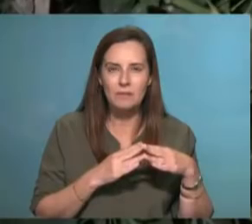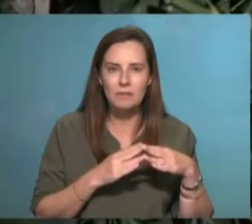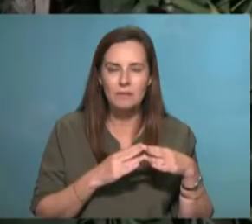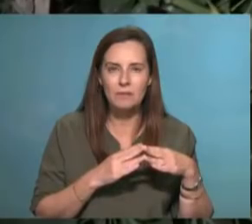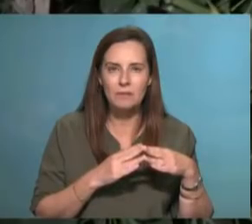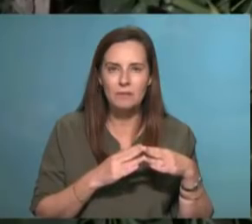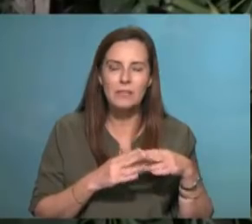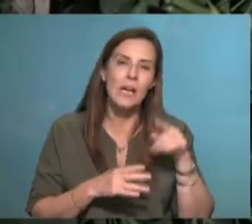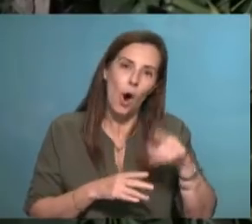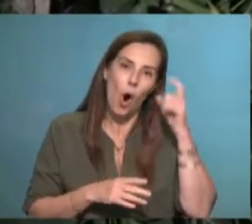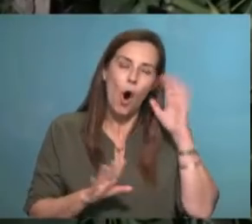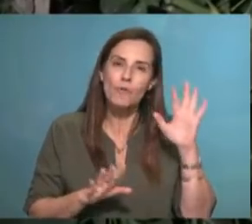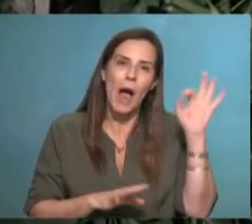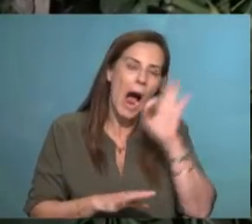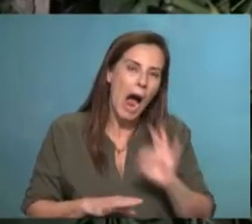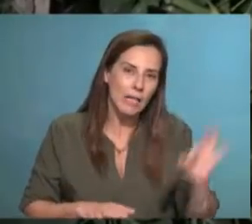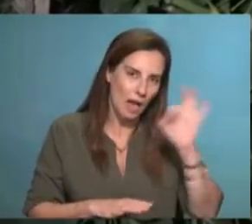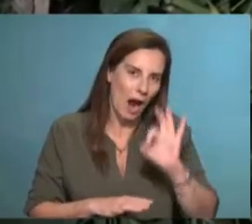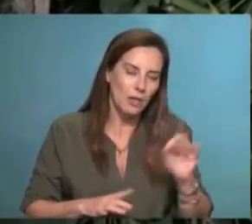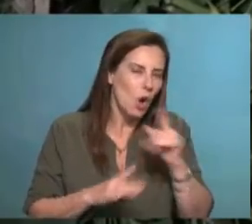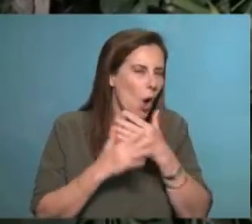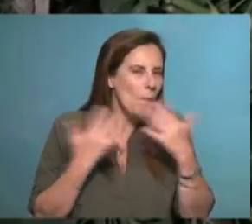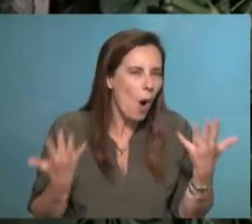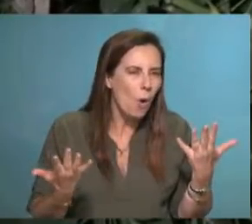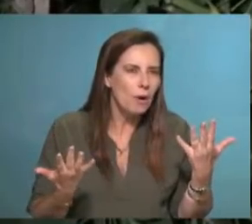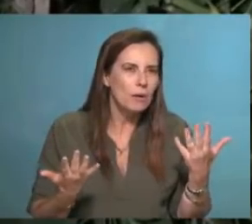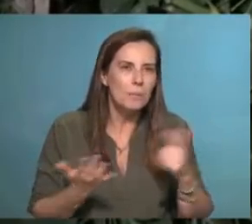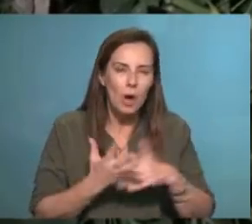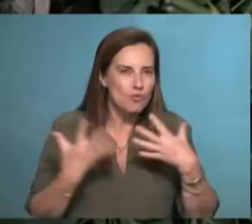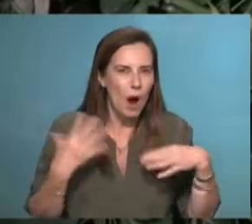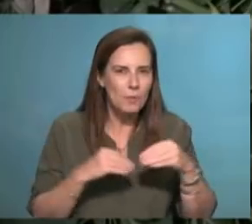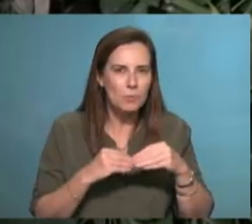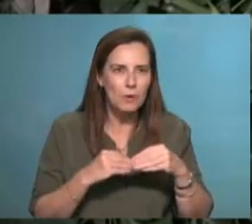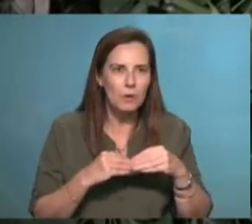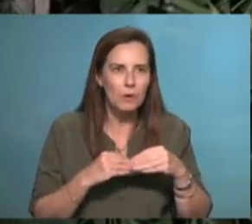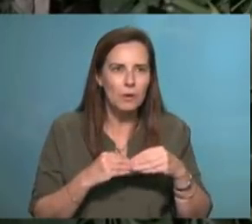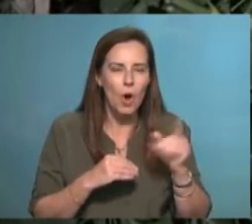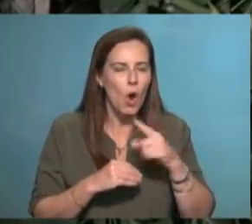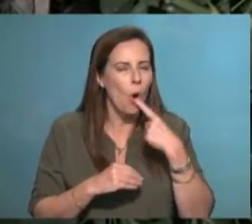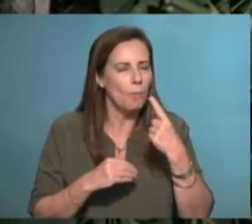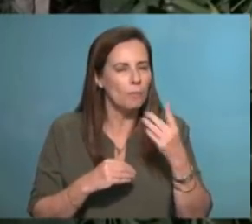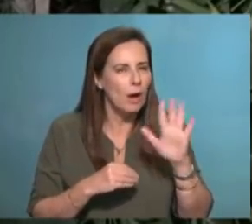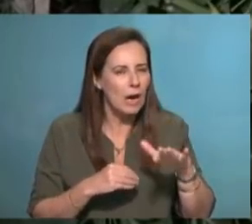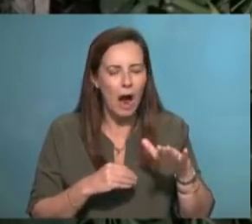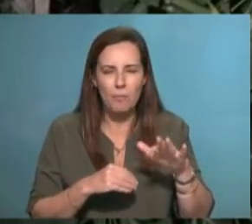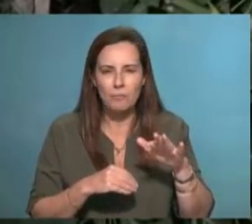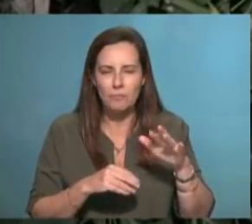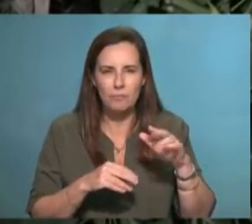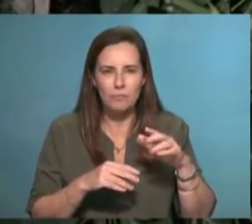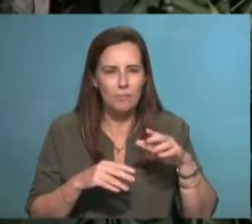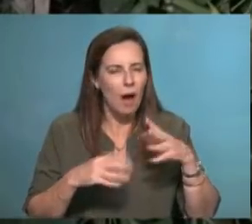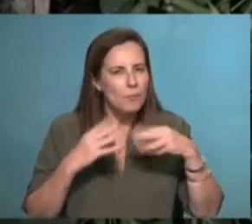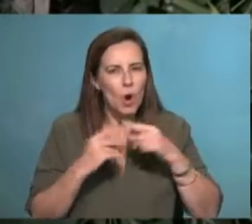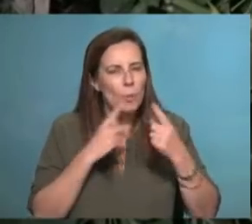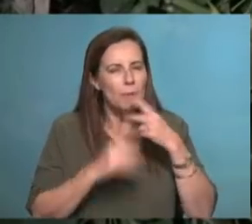זו הערכה, עדיין הנושא הזה לא ברור לגמרי, מכיוון שבני המשפחה לא מרבים לדבר, גם עם צוות הרפואה וגם עם אנשי